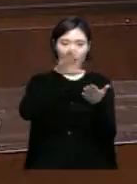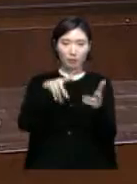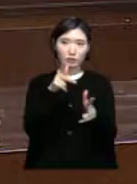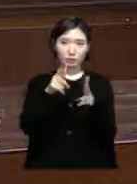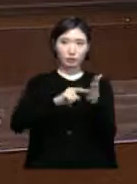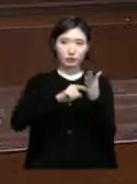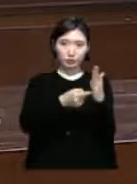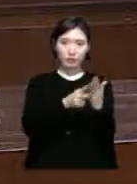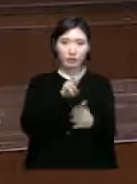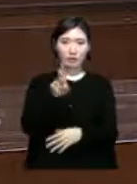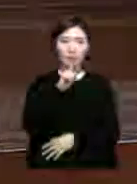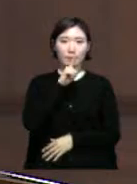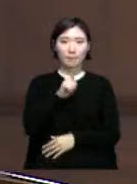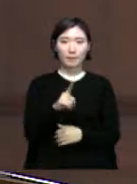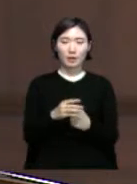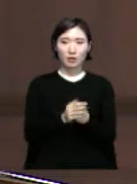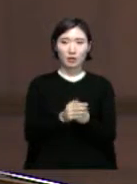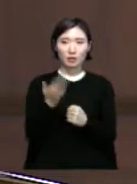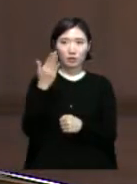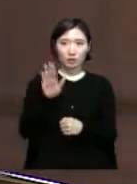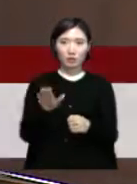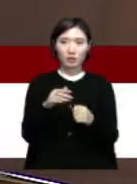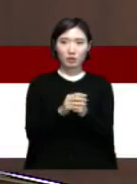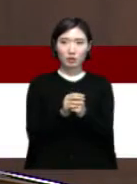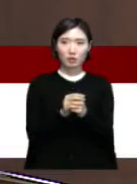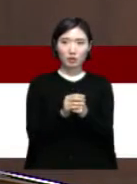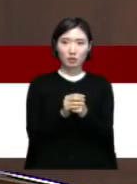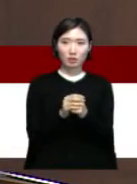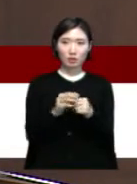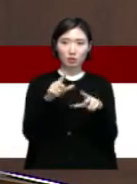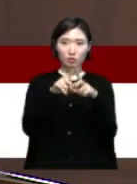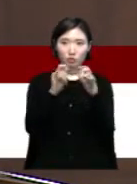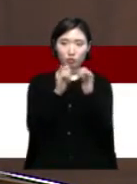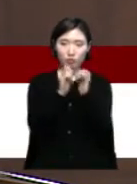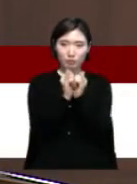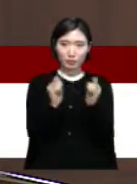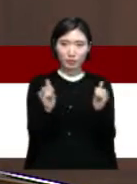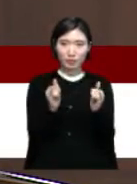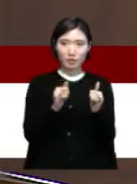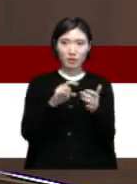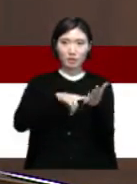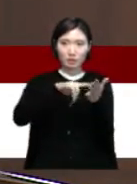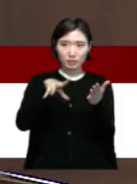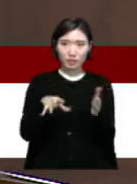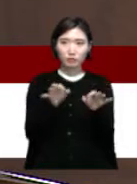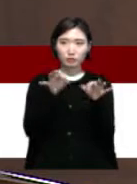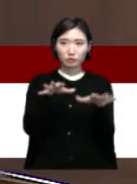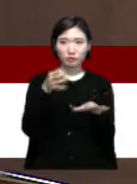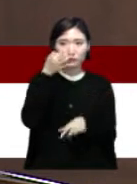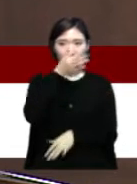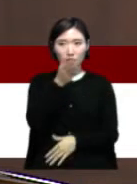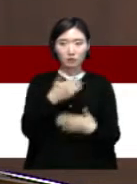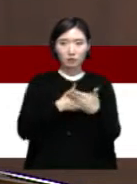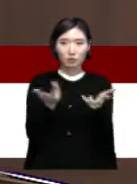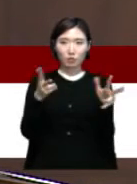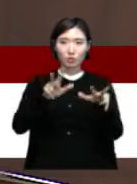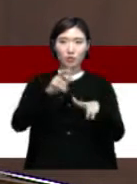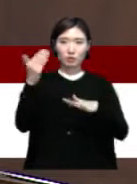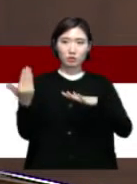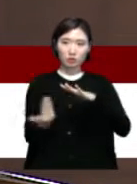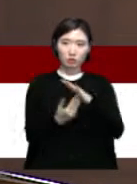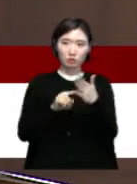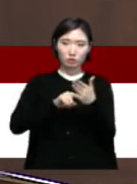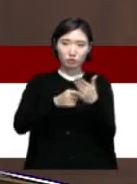목소리가 높습니다. 그런데 상당한 국민의 혈세를 투입해가면서 전시실과 공원을 조성하는